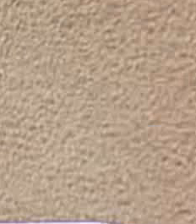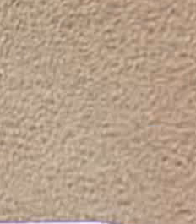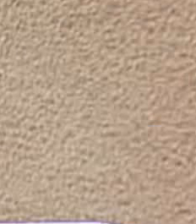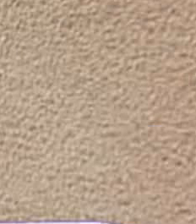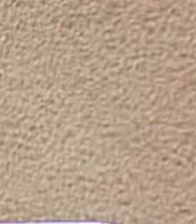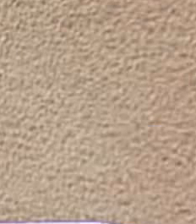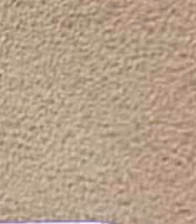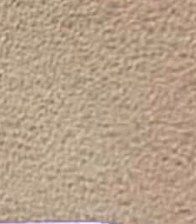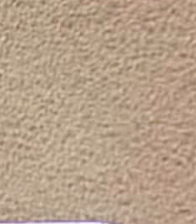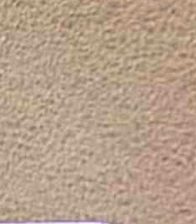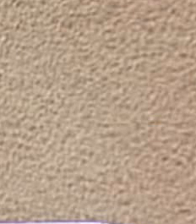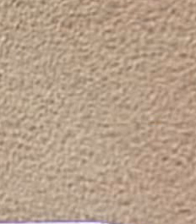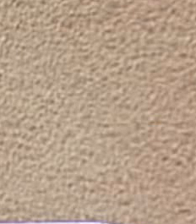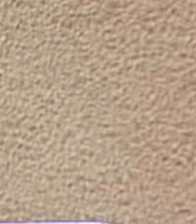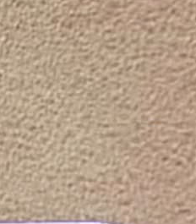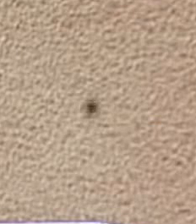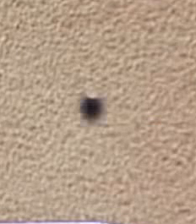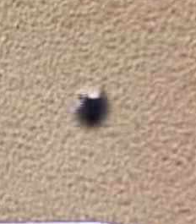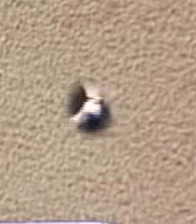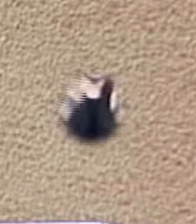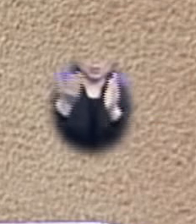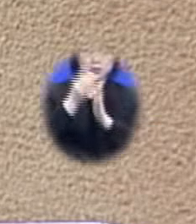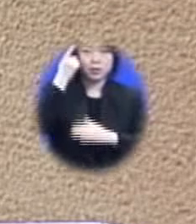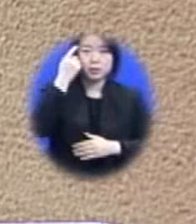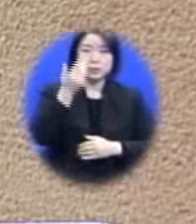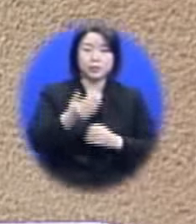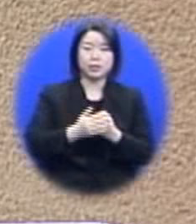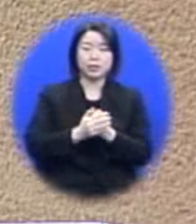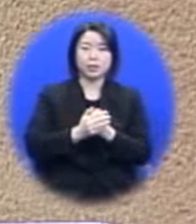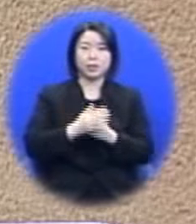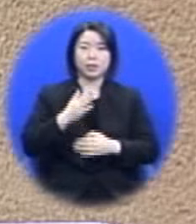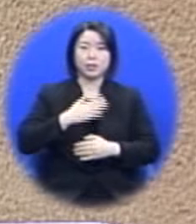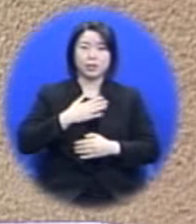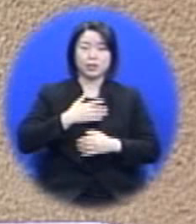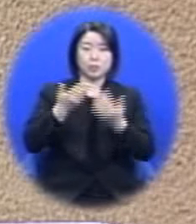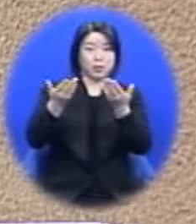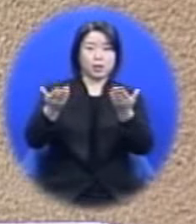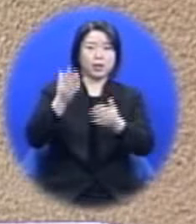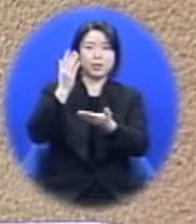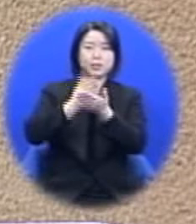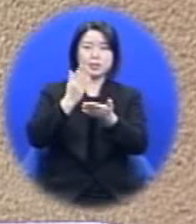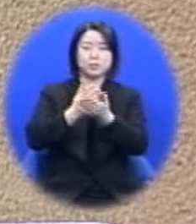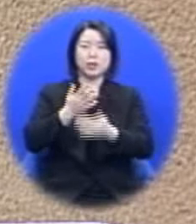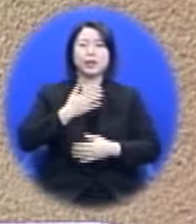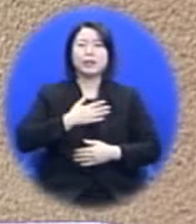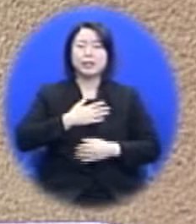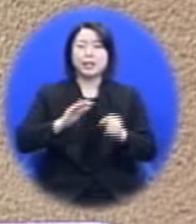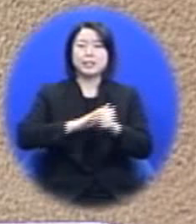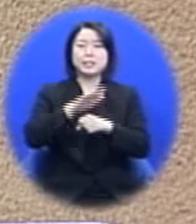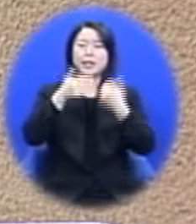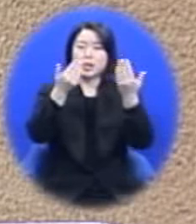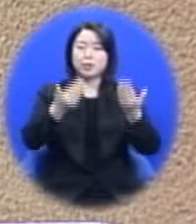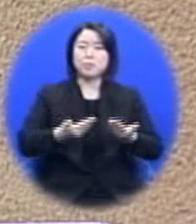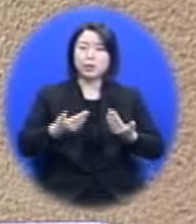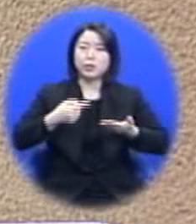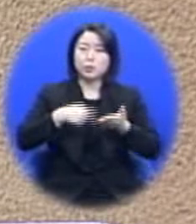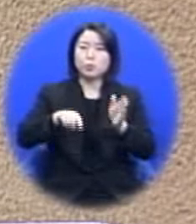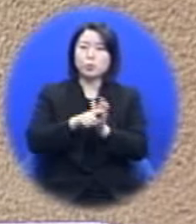여러분, 이 가사 마음에 드세요? 나보고 손 벌리고 하지 마세요. 나는 사랑받기 위해 태어난